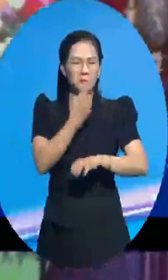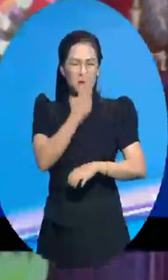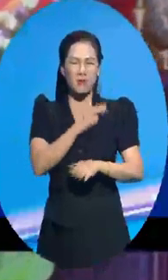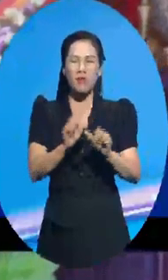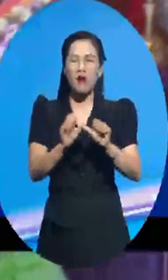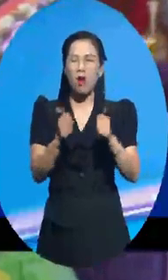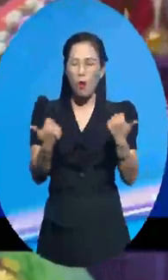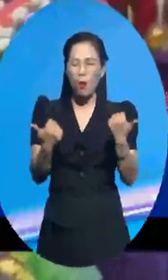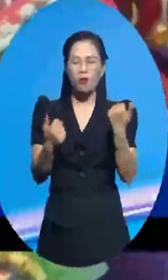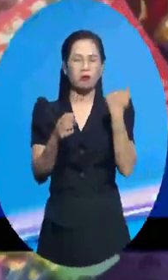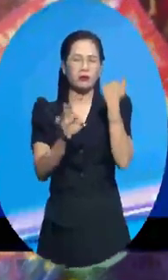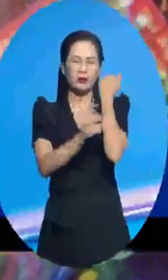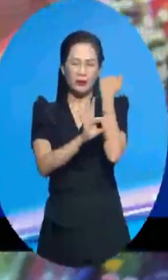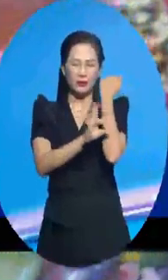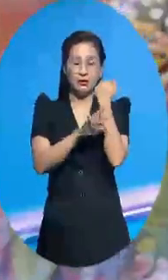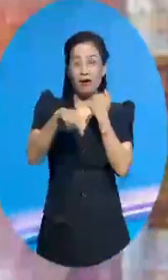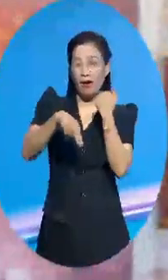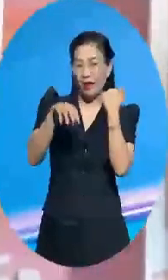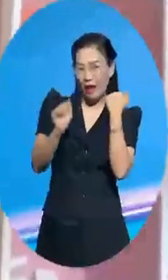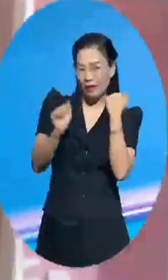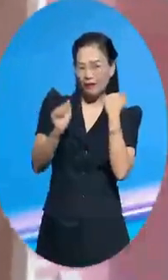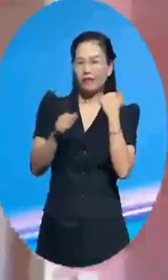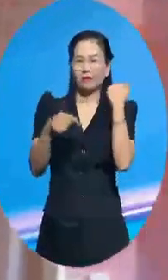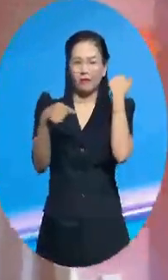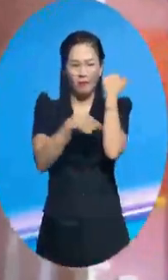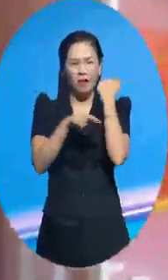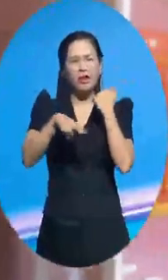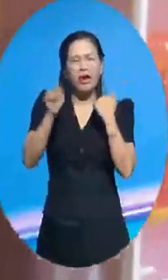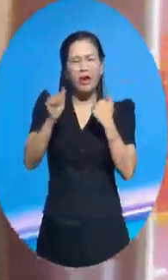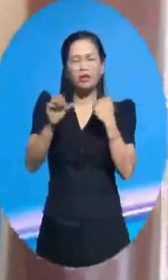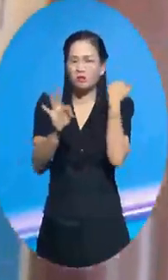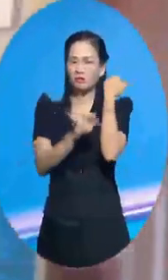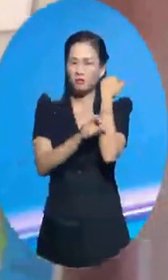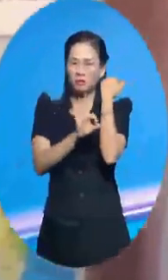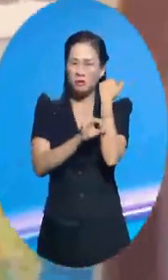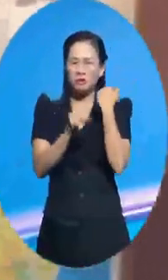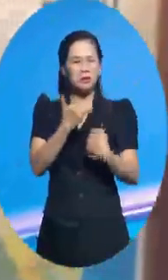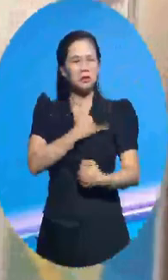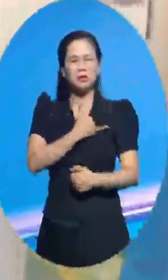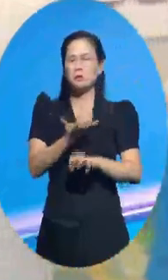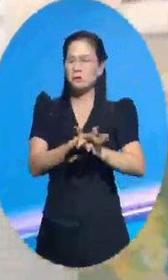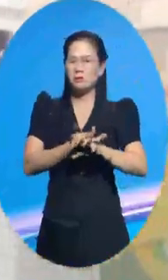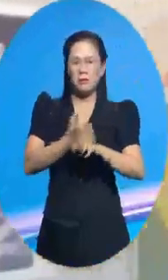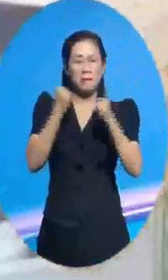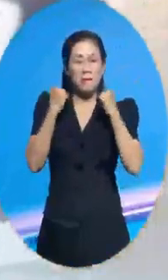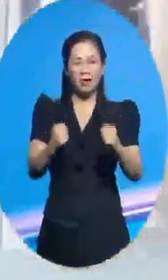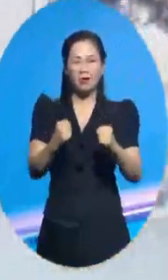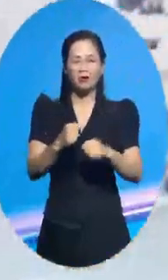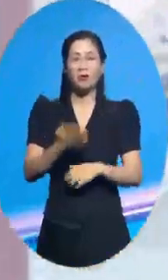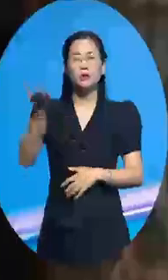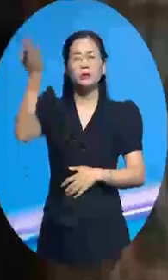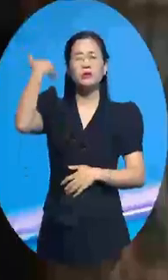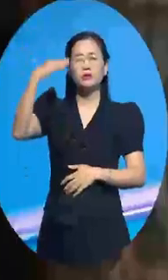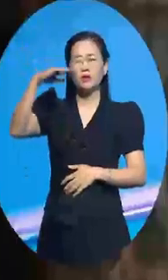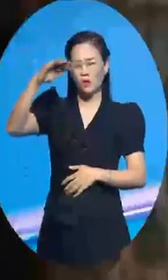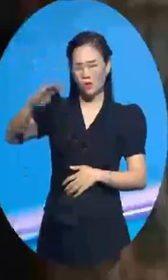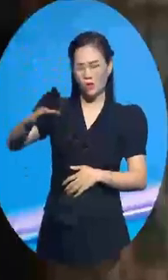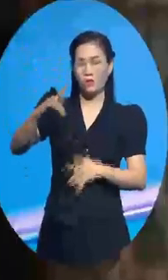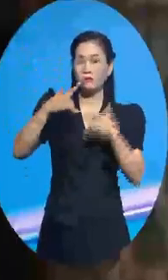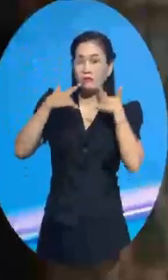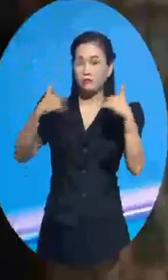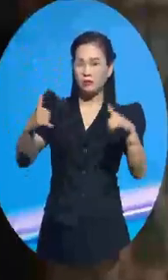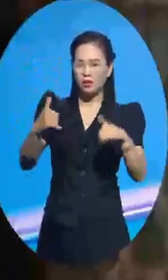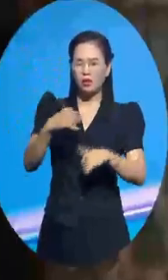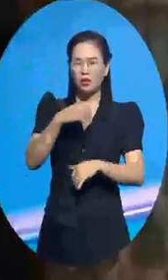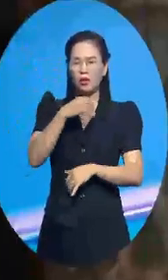An, một vùng đất giàu truyền thống cách mạng. Từ thuở thiếu niên, chứng kiến cảnh nước mất nhà tan, nhân dân